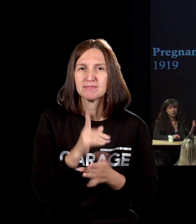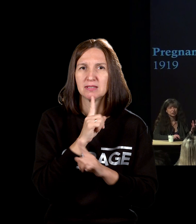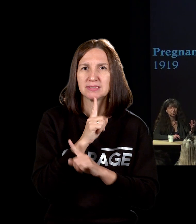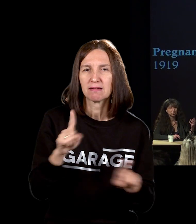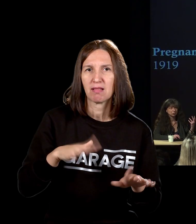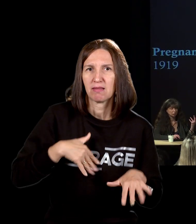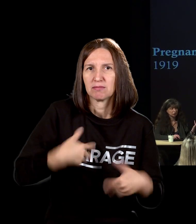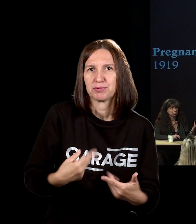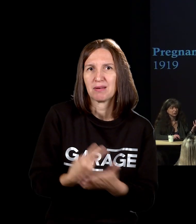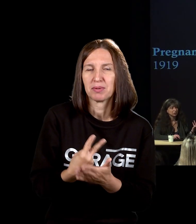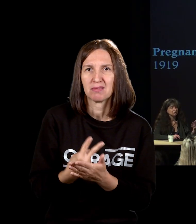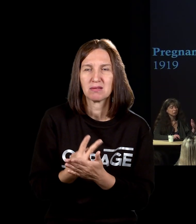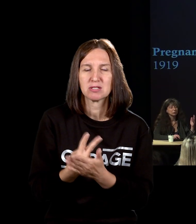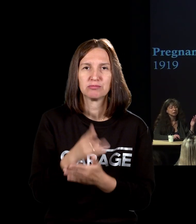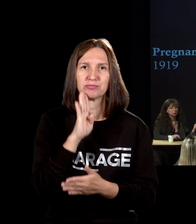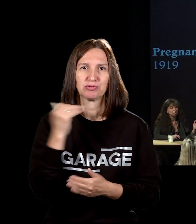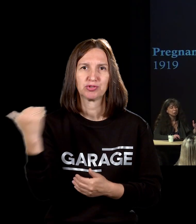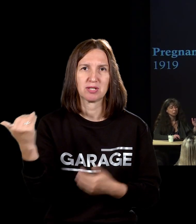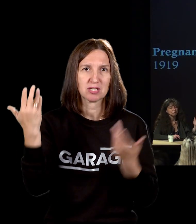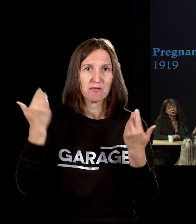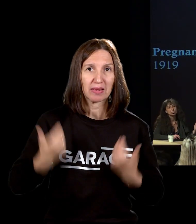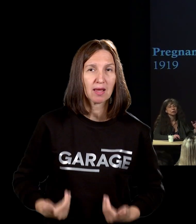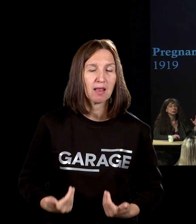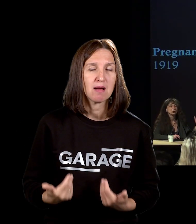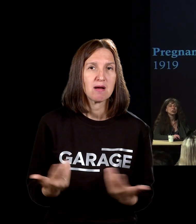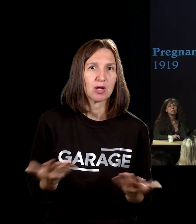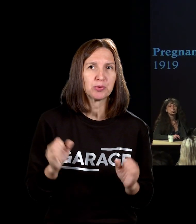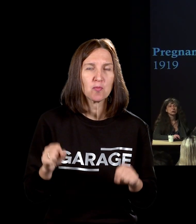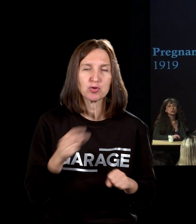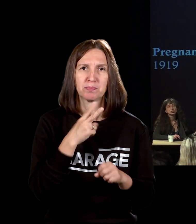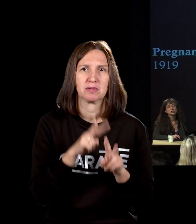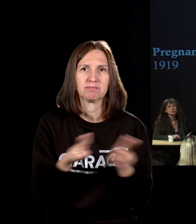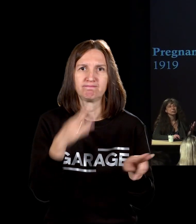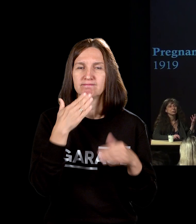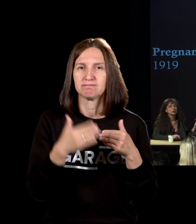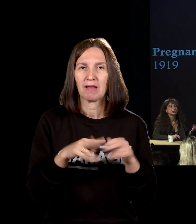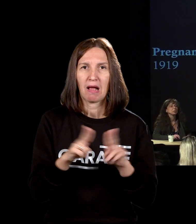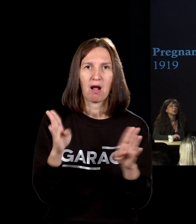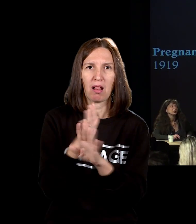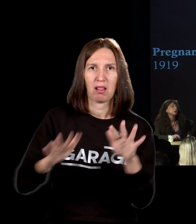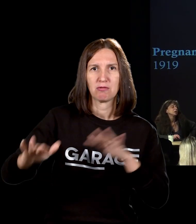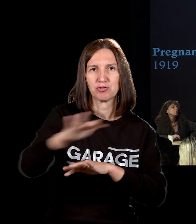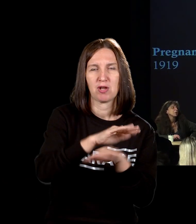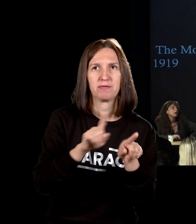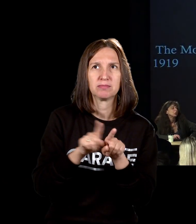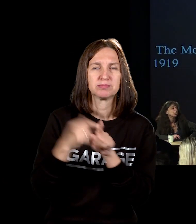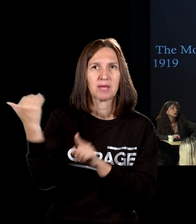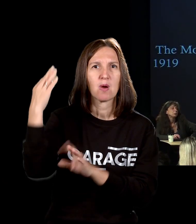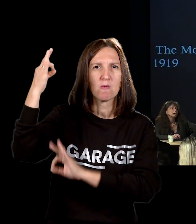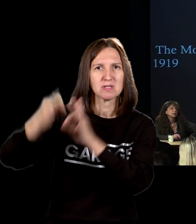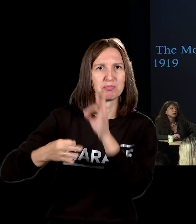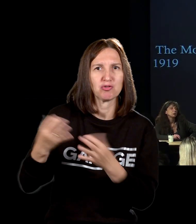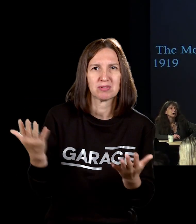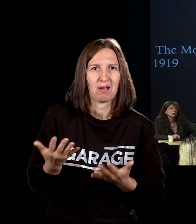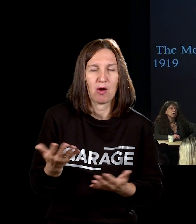странной репрезентации женского тела, которая может быть какой-то такой почти ландшафтом, да, почти космической силой, но